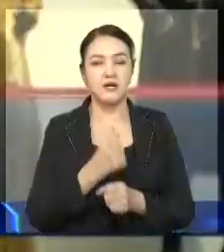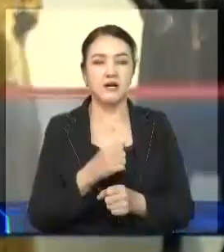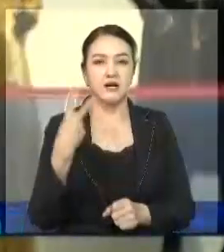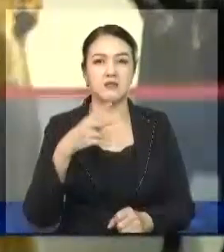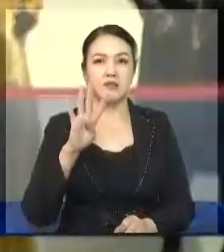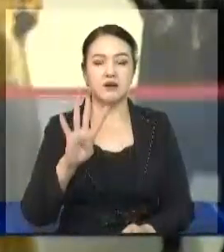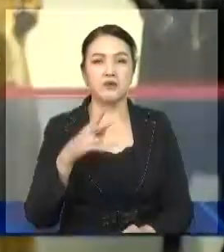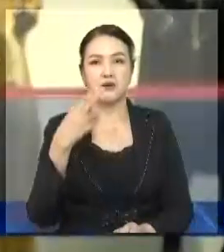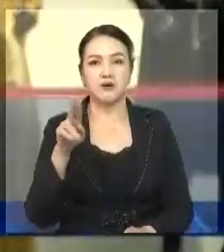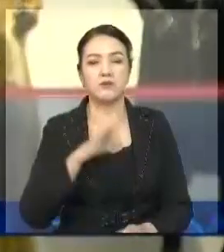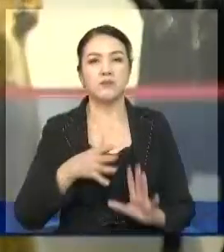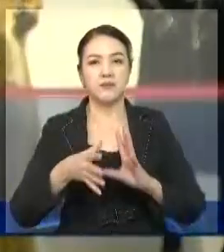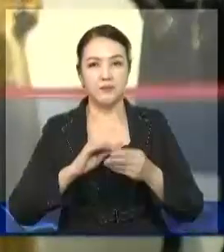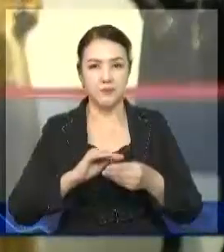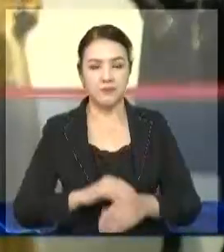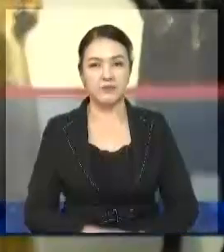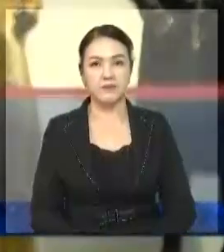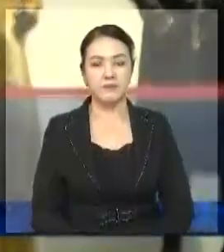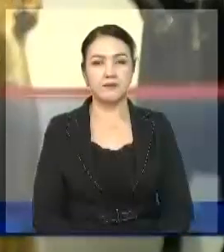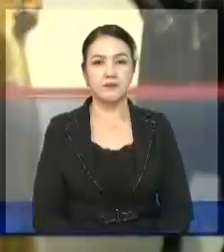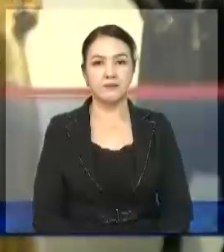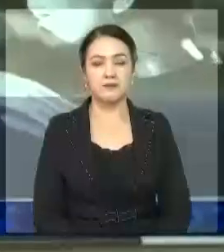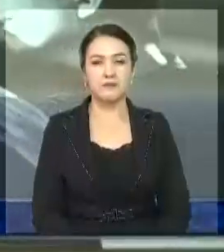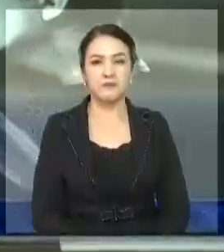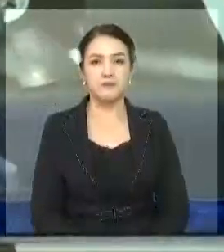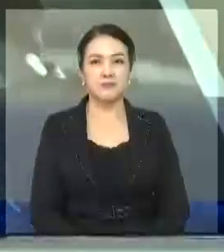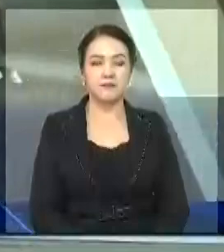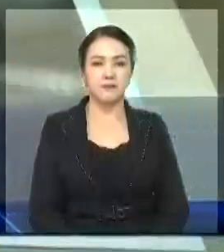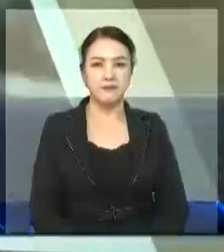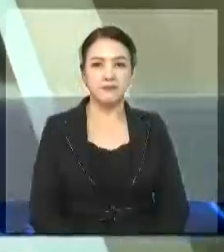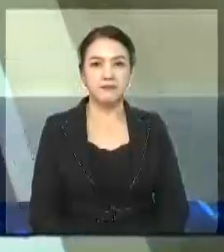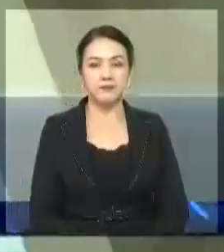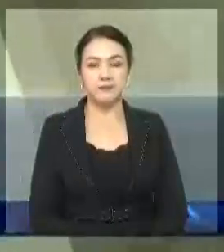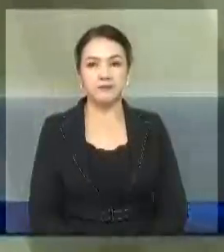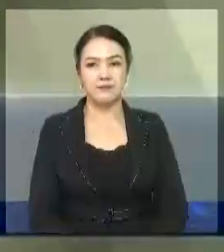24-ші желтоқсан күні қорытындылайды. Райгүлен Шыбай, Мержан Аманжолов, Ақтөбе телеарнасы.